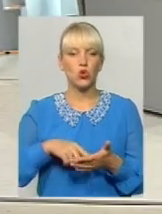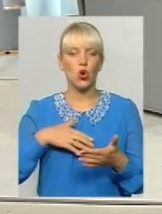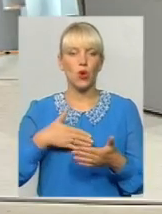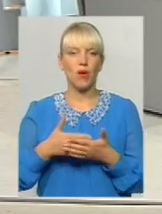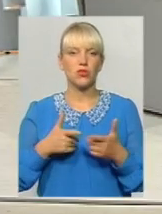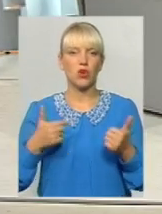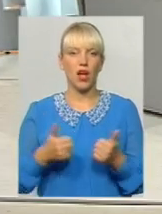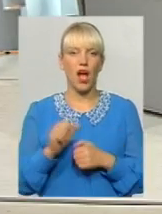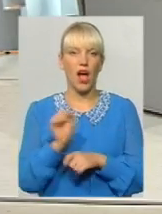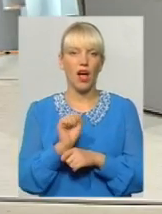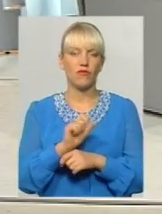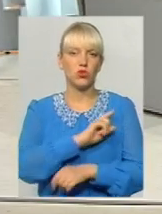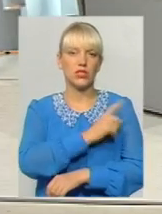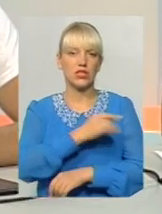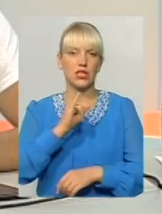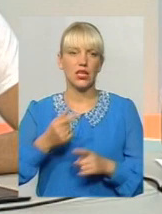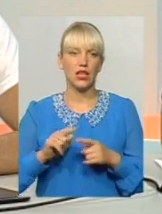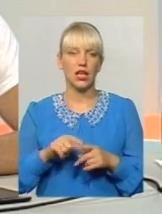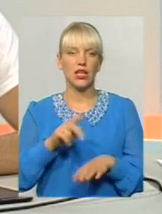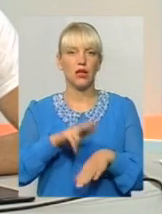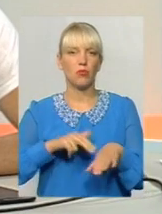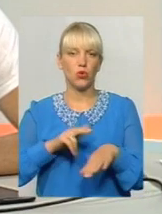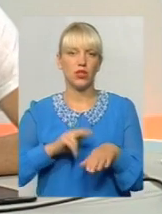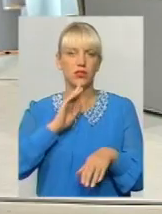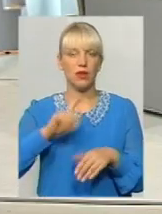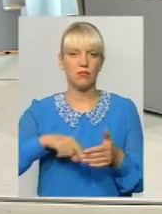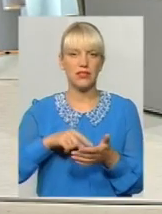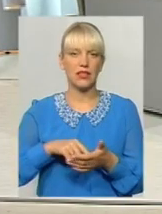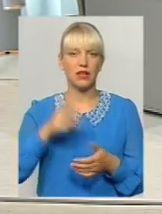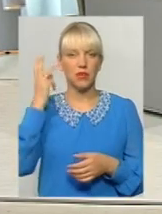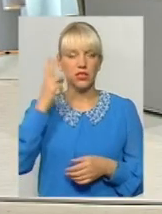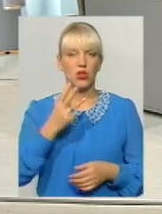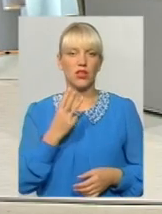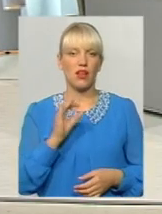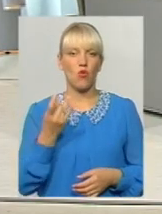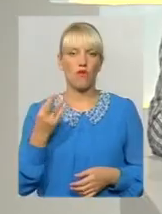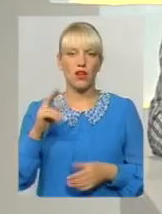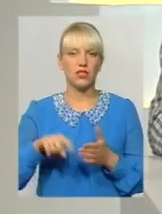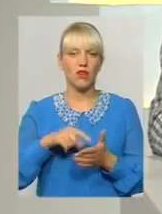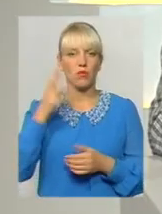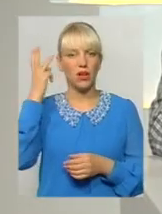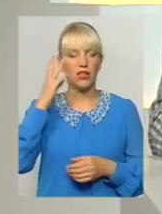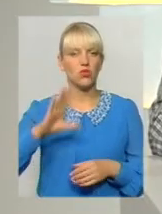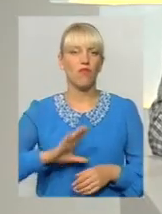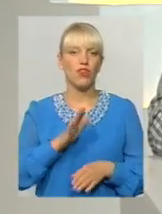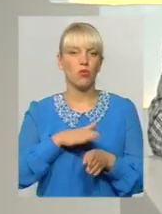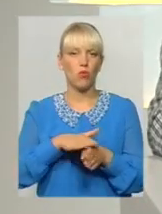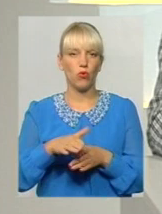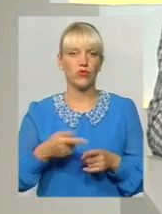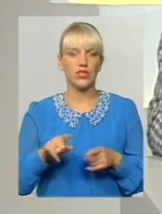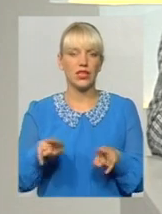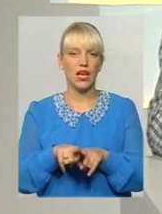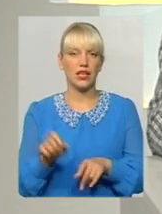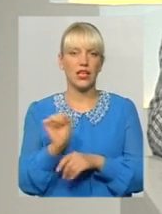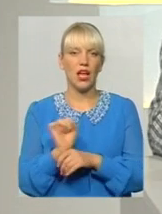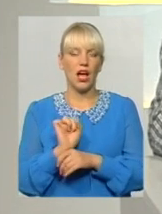та Роман Мартанюк, речник управління патрульної поліції міста Хмельницького. 3 вересня вчора в Хмельницькому відбувся якраз такий